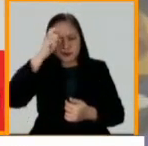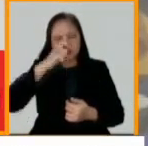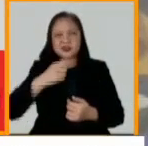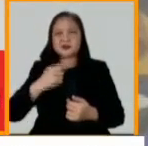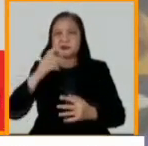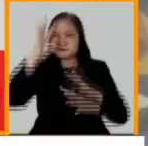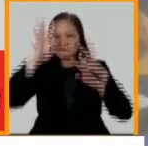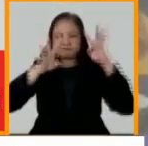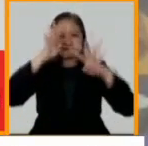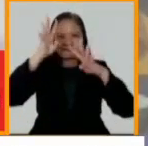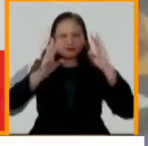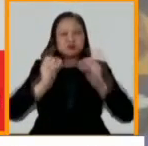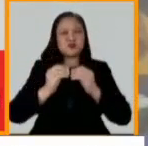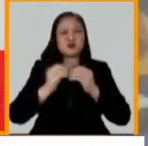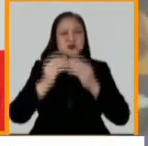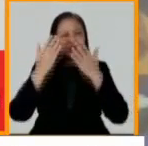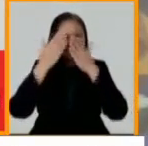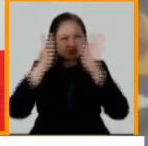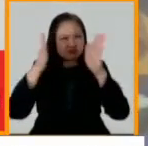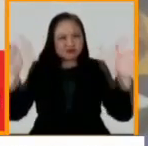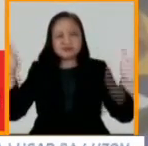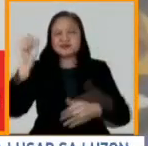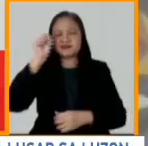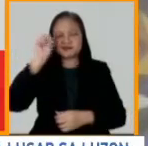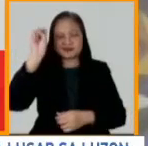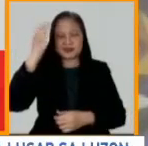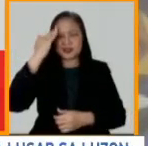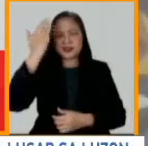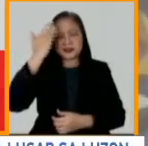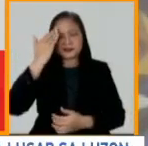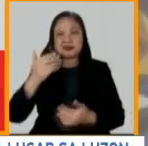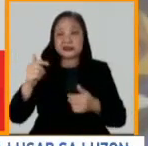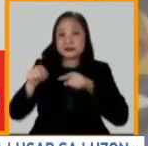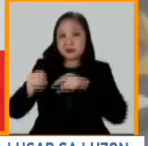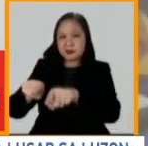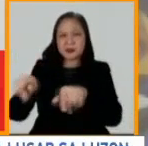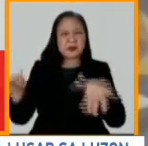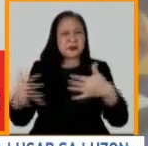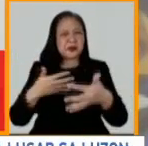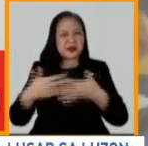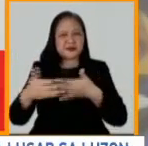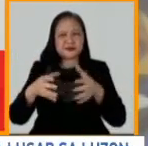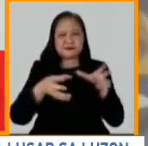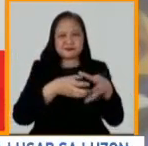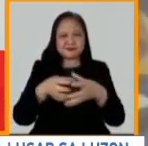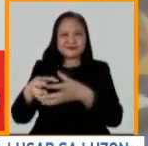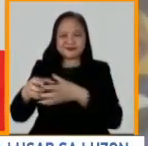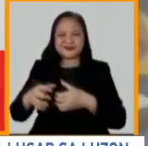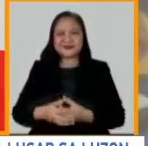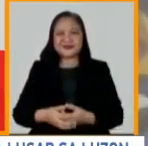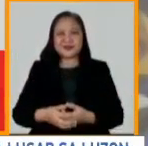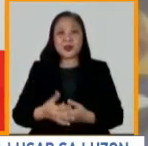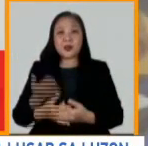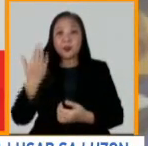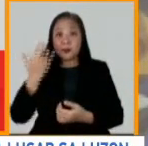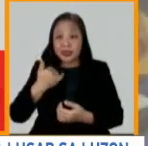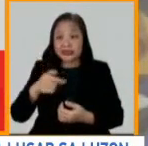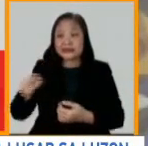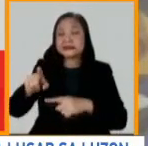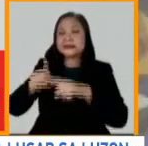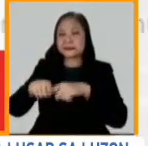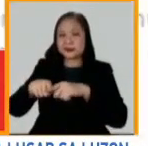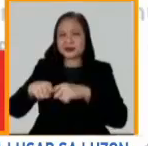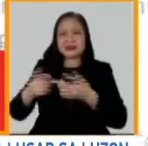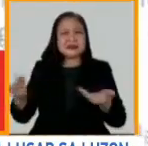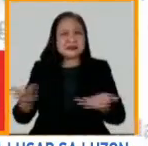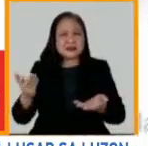ang kaalaman, nakakasabay sa anumang larangan kasi dito din nakasalala yung saan ba patutungo yung ating